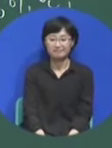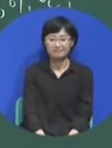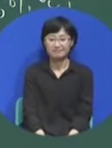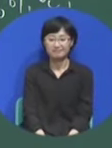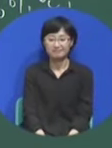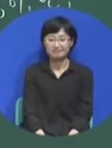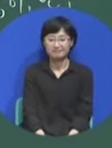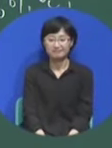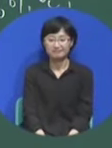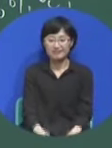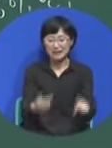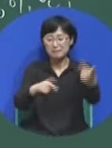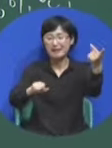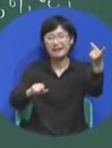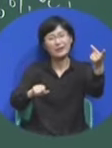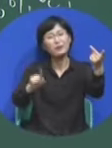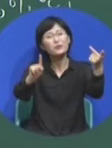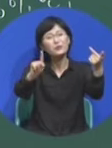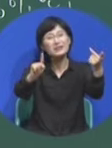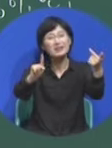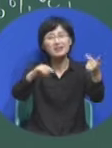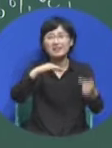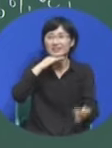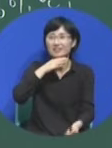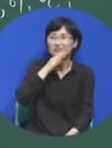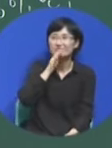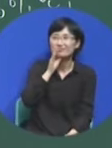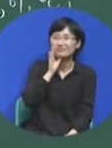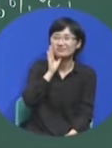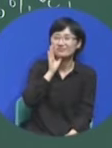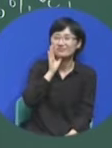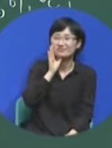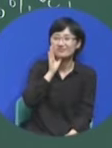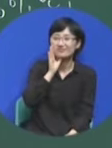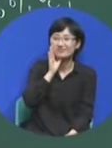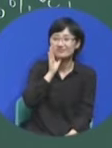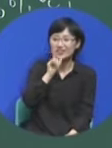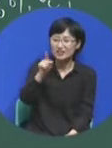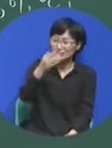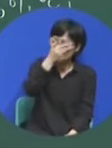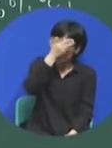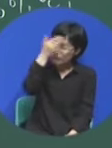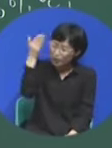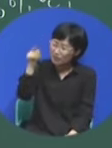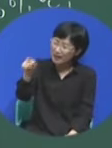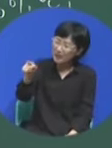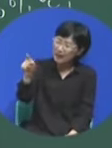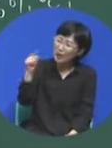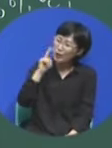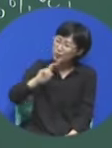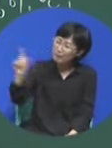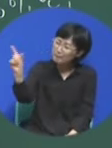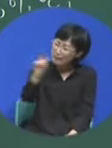但是因为习惯了，所以唱的很低调，比原曲子降低很多音. 아무리 연세 드신 권사님들, 아이고 저 젊은 것들 저거 저렇게 빨리 우리 어떻게 찬양을 하냐?